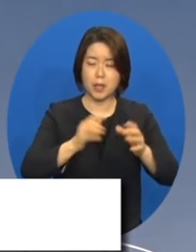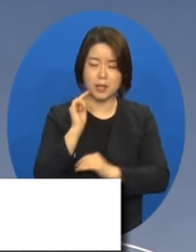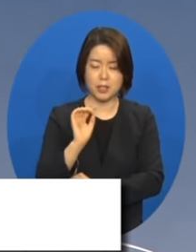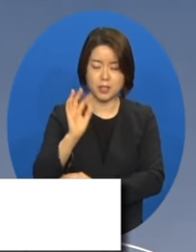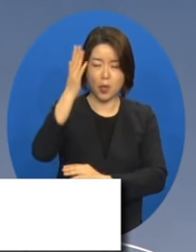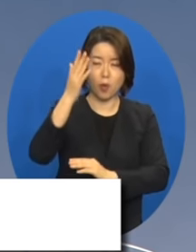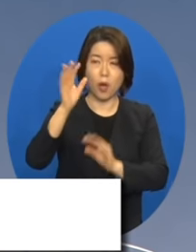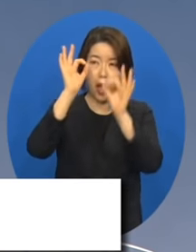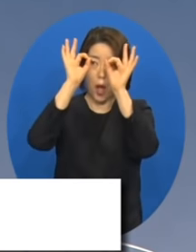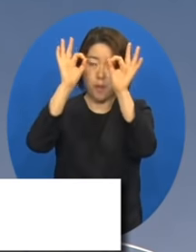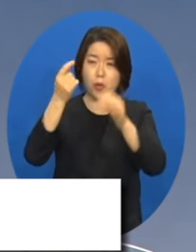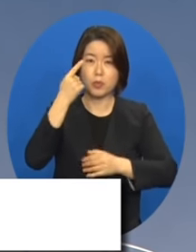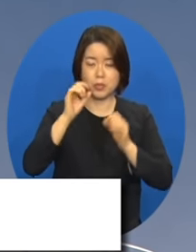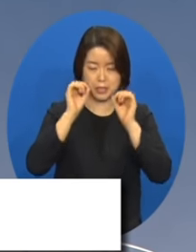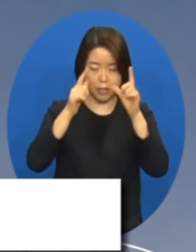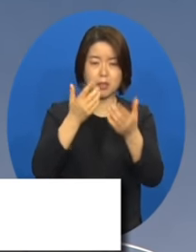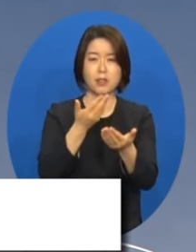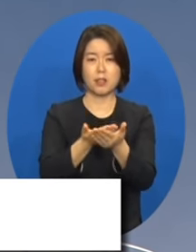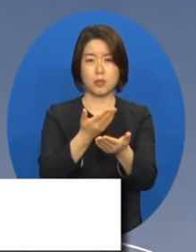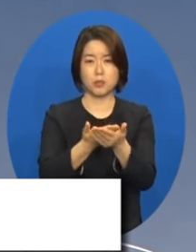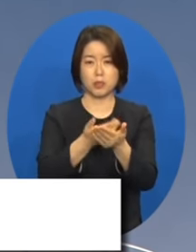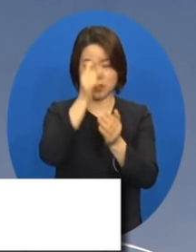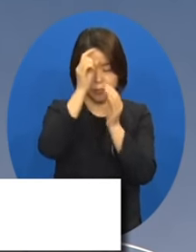열리게 해 주옵소서 써 기도합시다